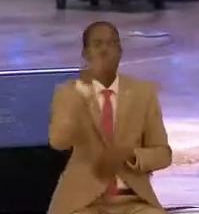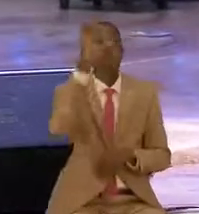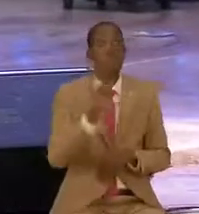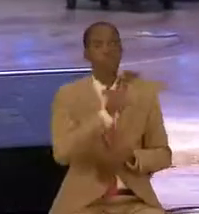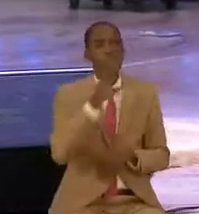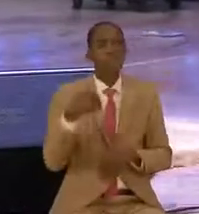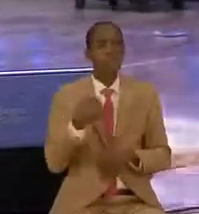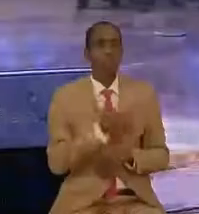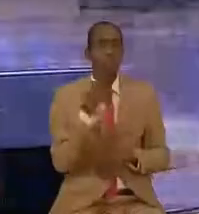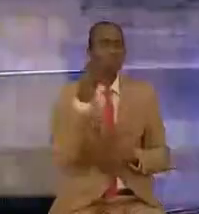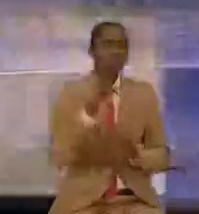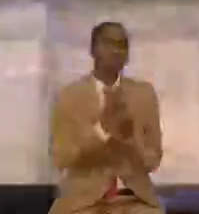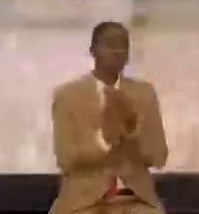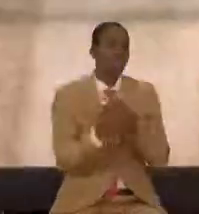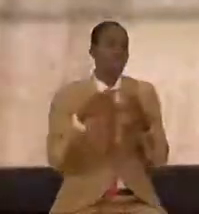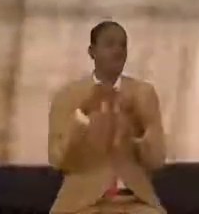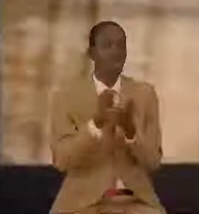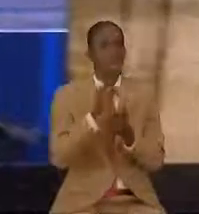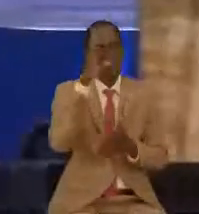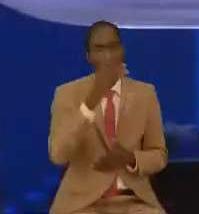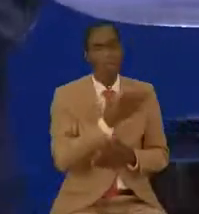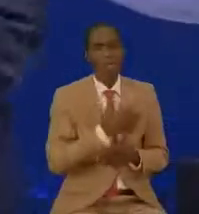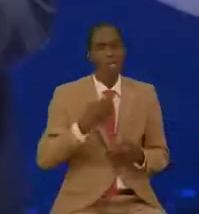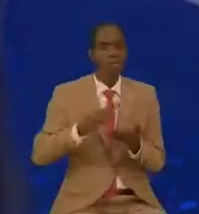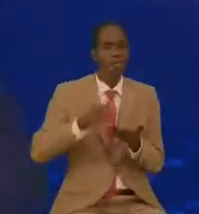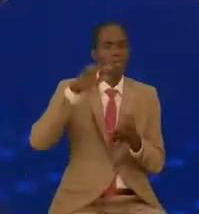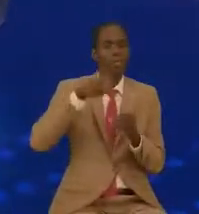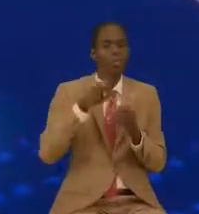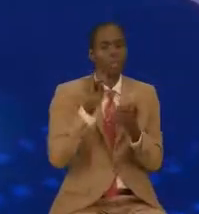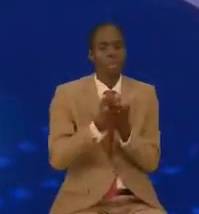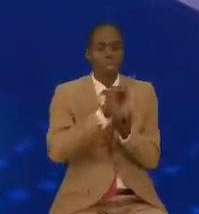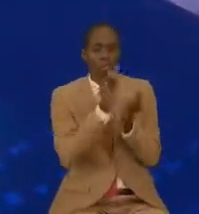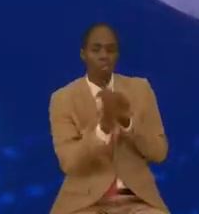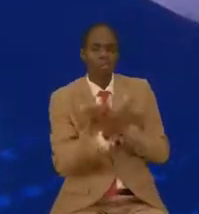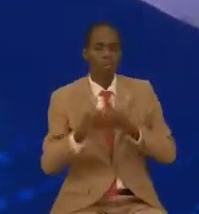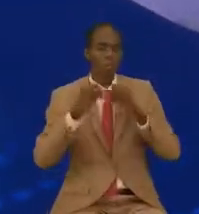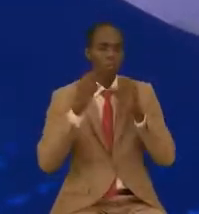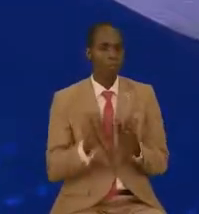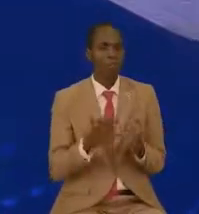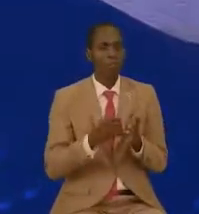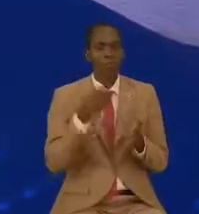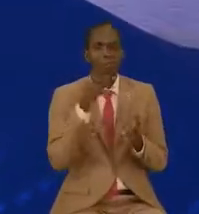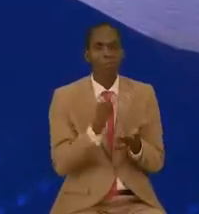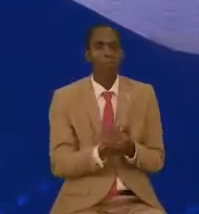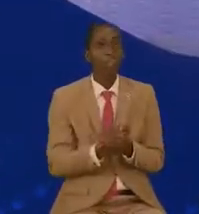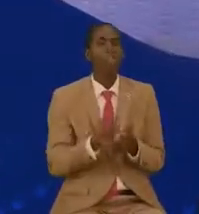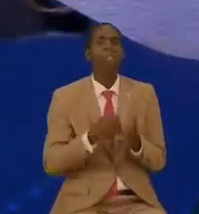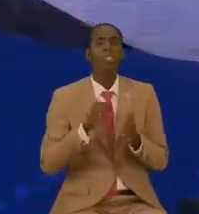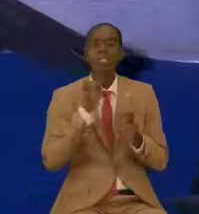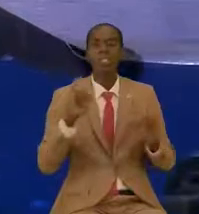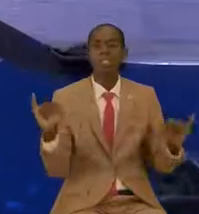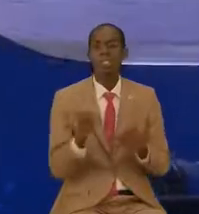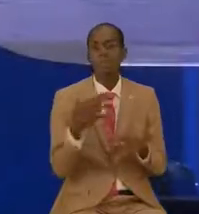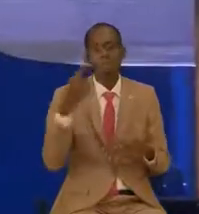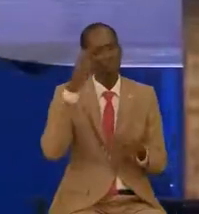le changement en cet homme et il se glorifie de cette puissance transformatrice. C'est la même chose